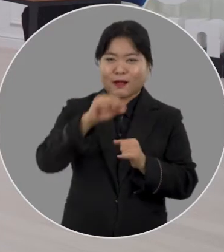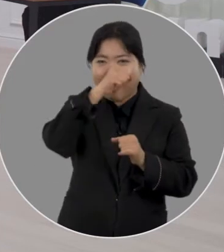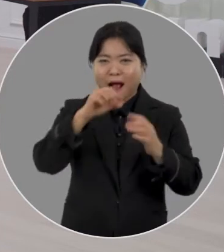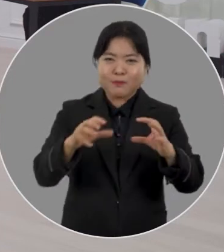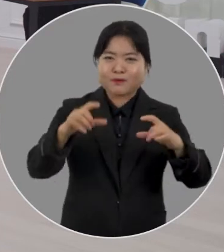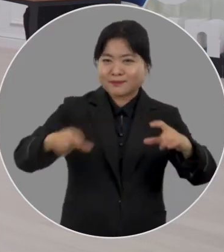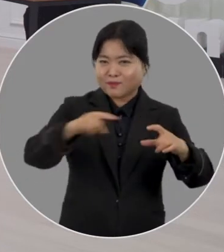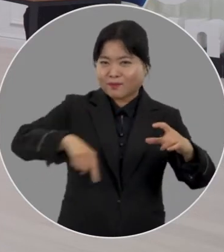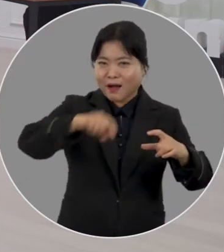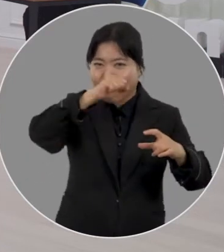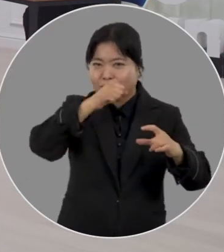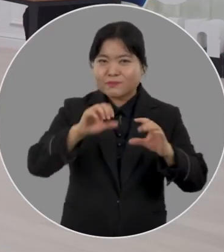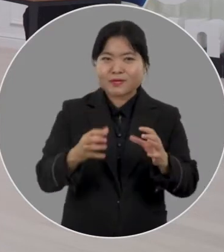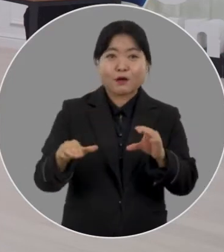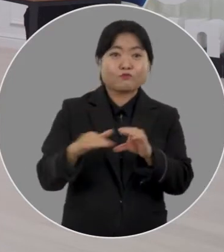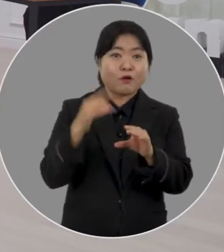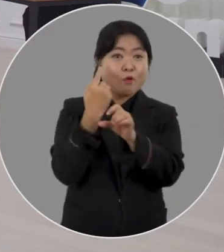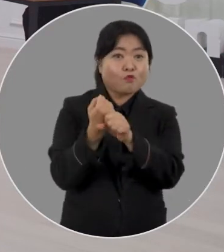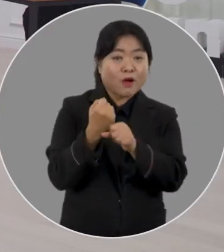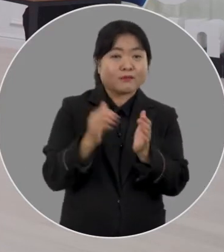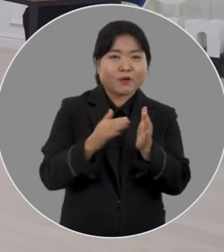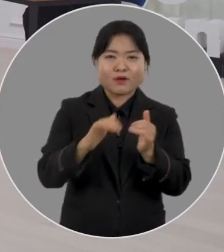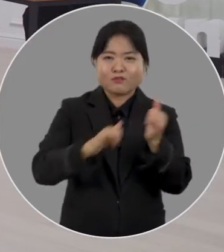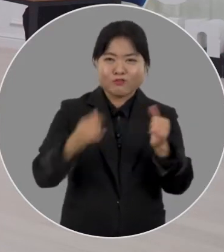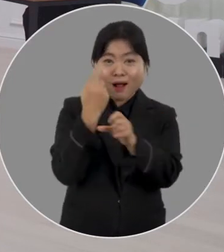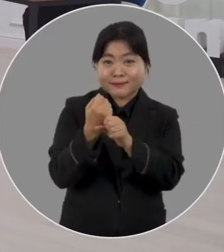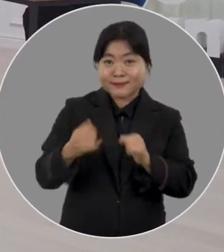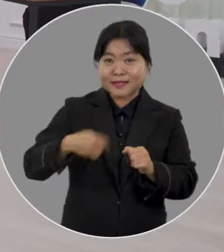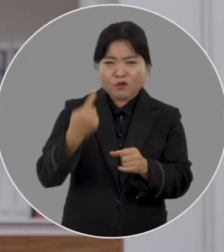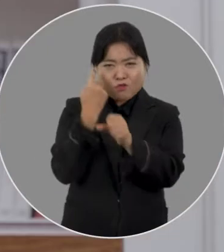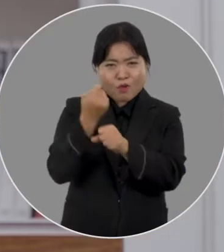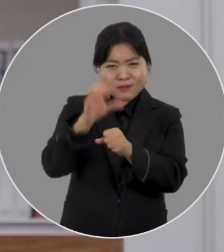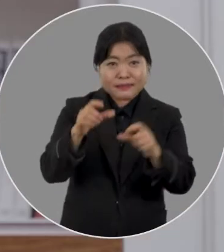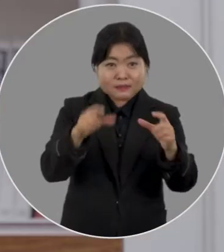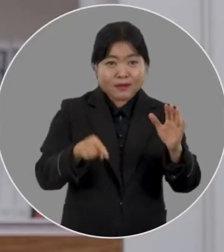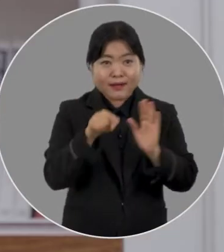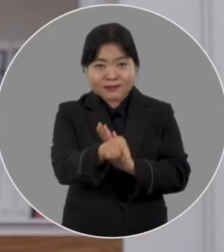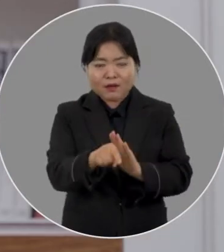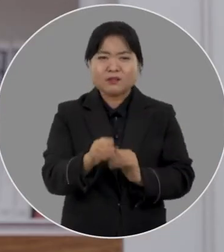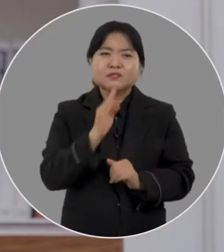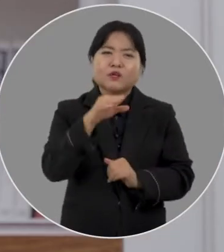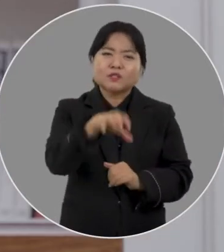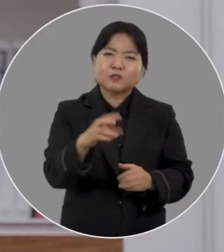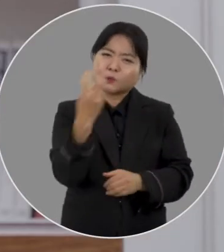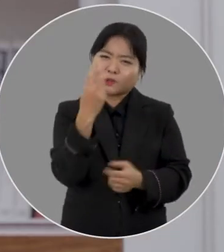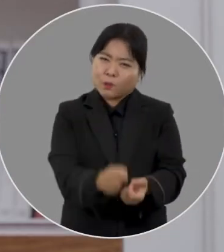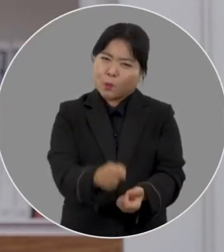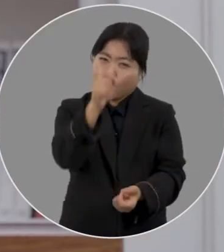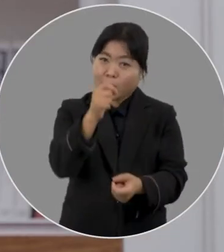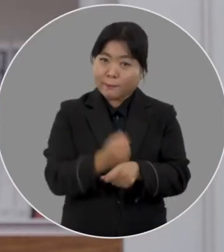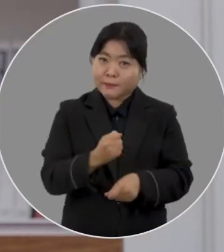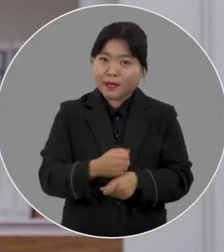지역이랑 아프리카 문화를 연구하는데요. 인류학자들은 자기가 연구하는 지역에 가서 현지 조사를 장기간에 걸쳐서 합니다. 네.